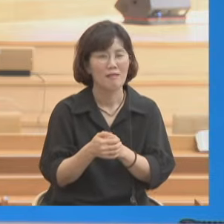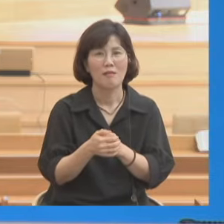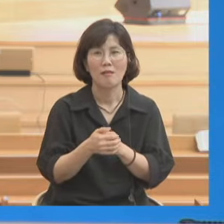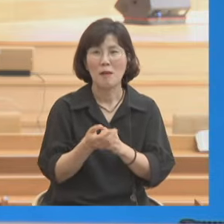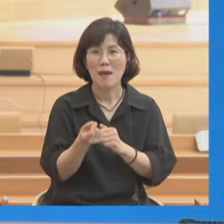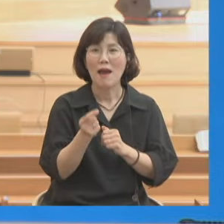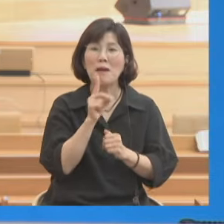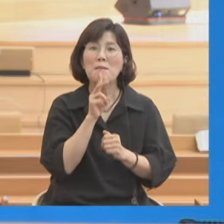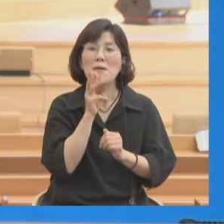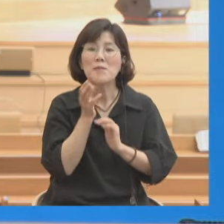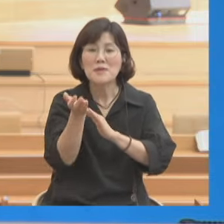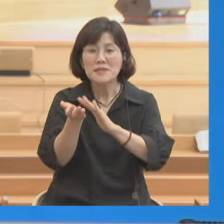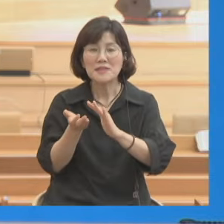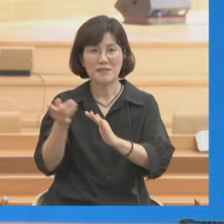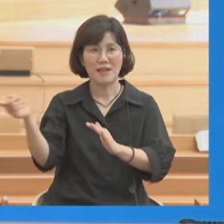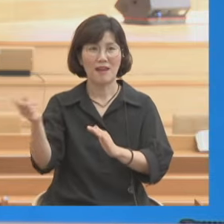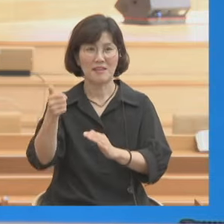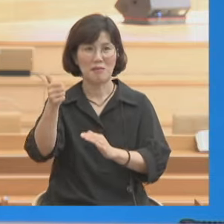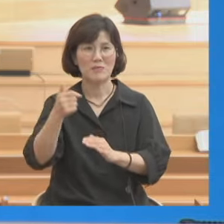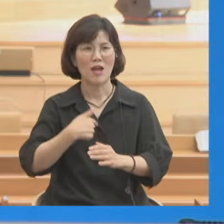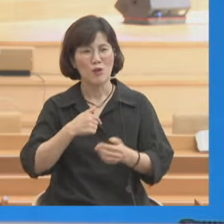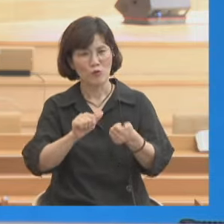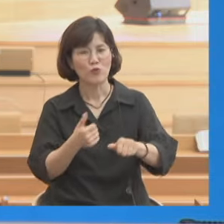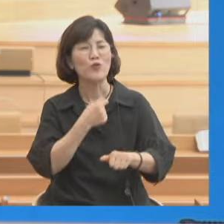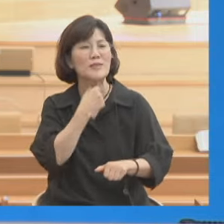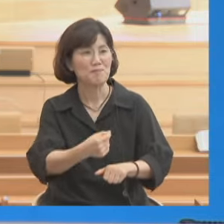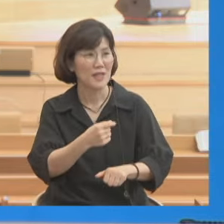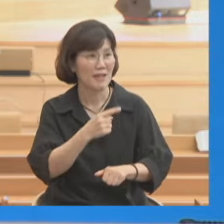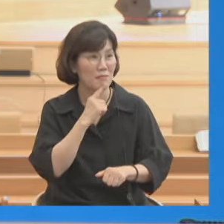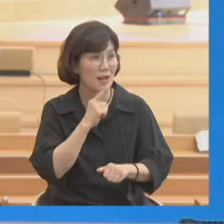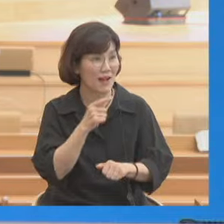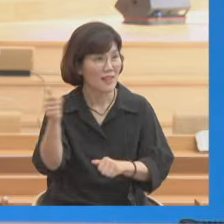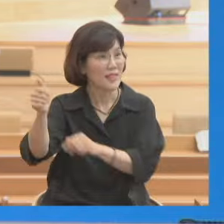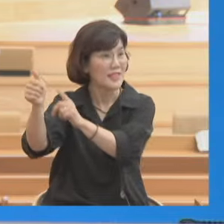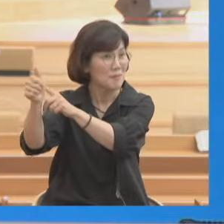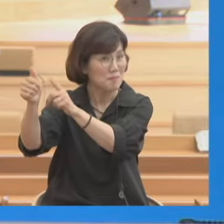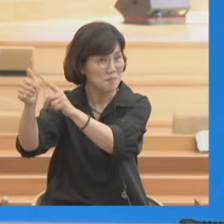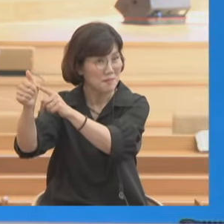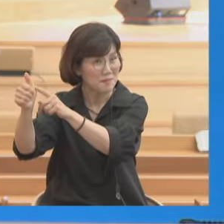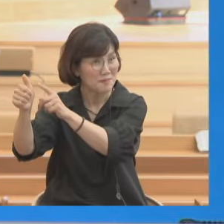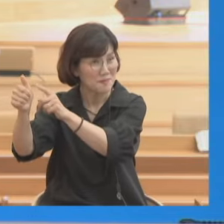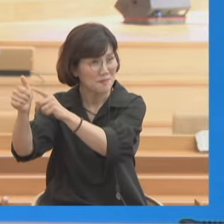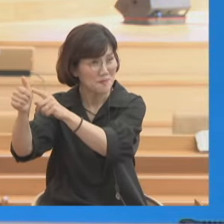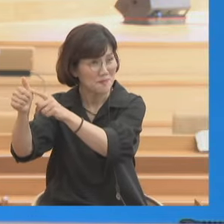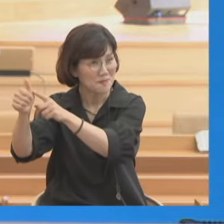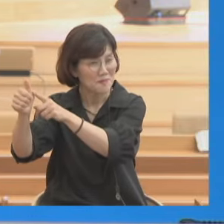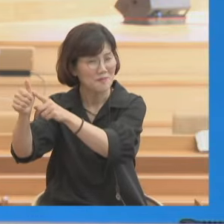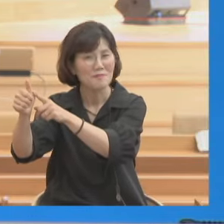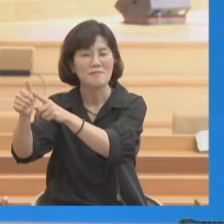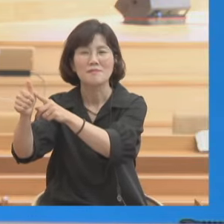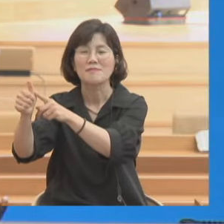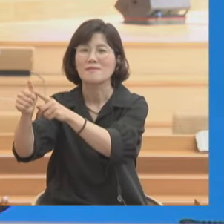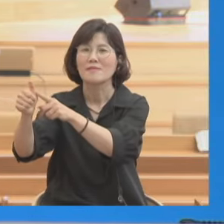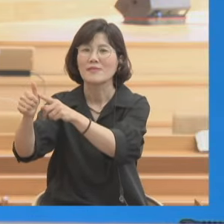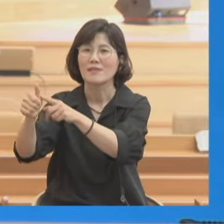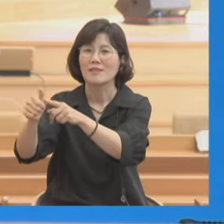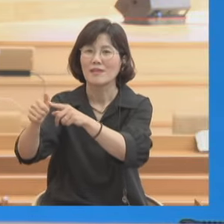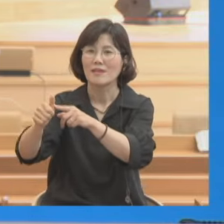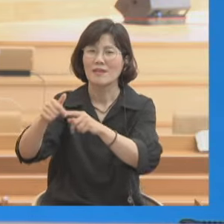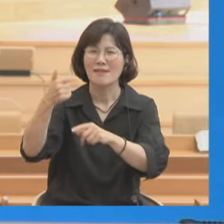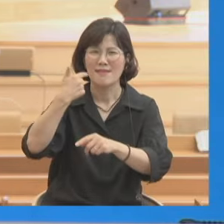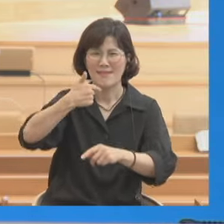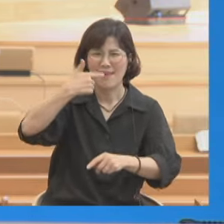분 전까지만 해도 분명히 죽고 싶다고 했던 그래서 아내에게 그렇게 얘기했던 그 남자는